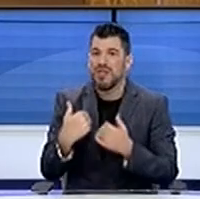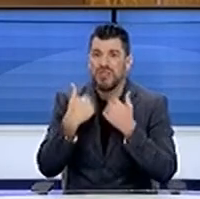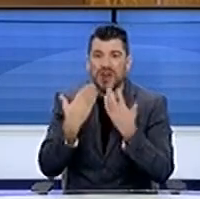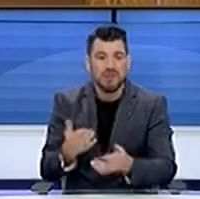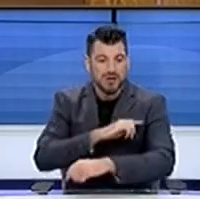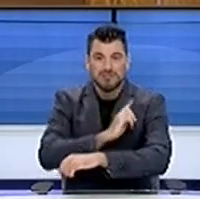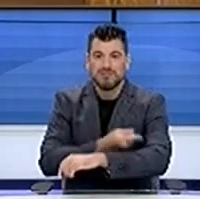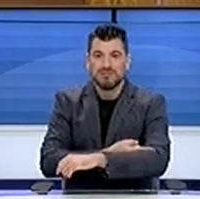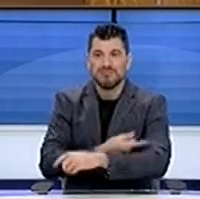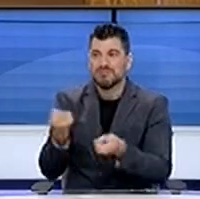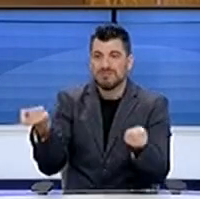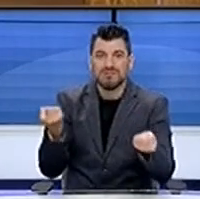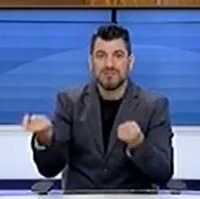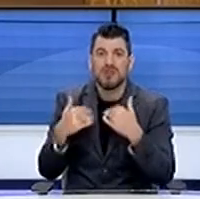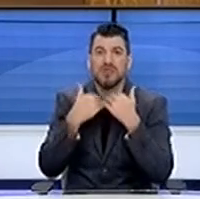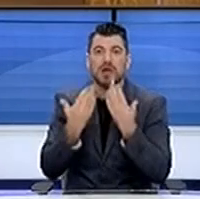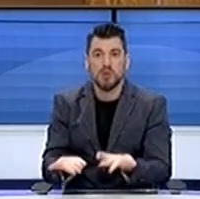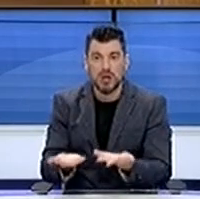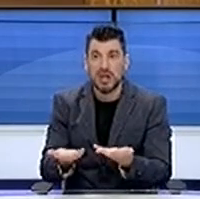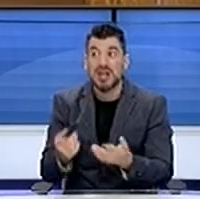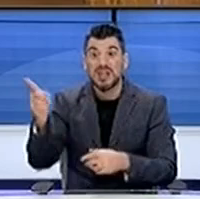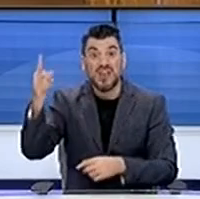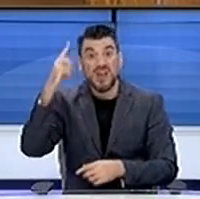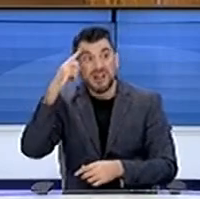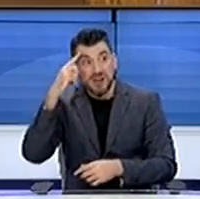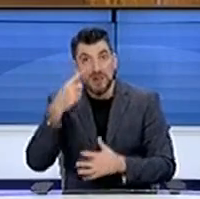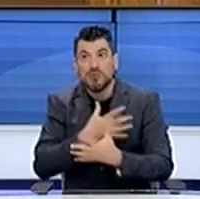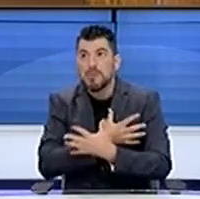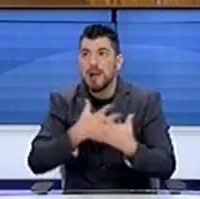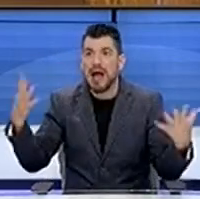στερείται και της στοιχειώδους ικανότητας να αντιληφθεί το μέγεθος της ζημιάς που έχει προκαλέσει.